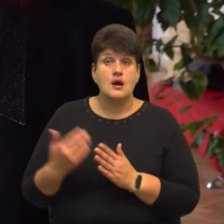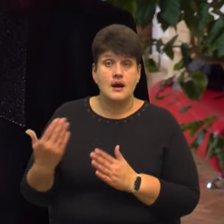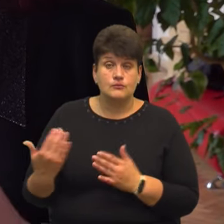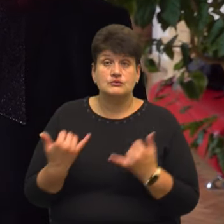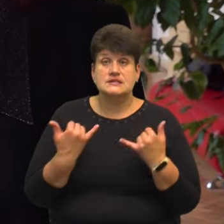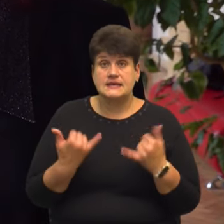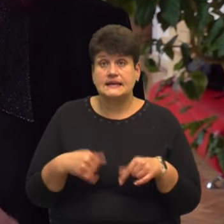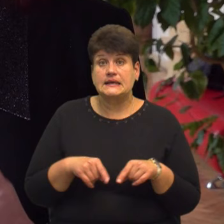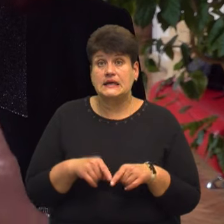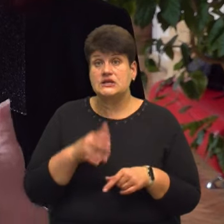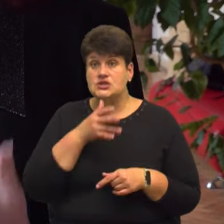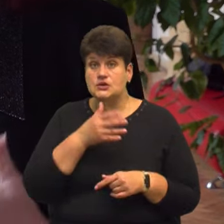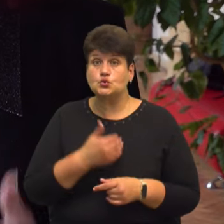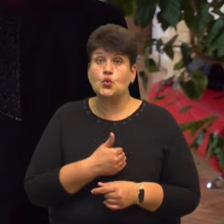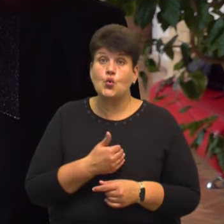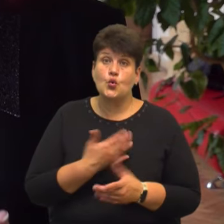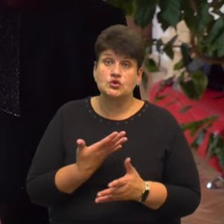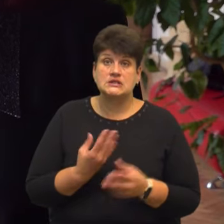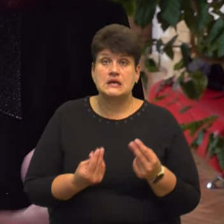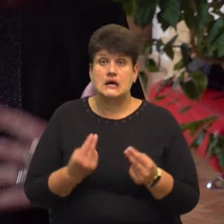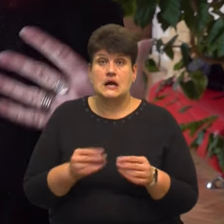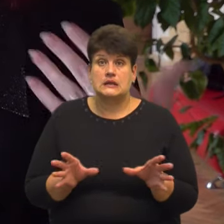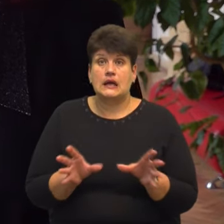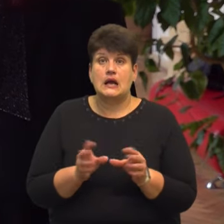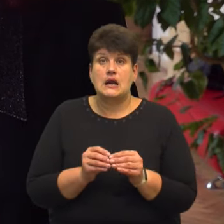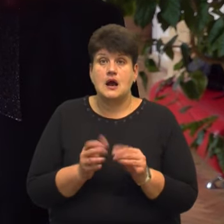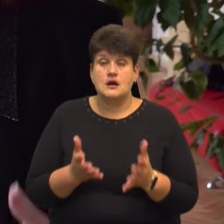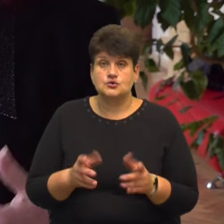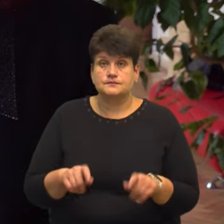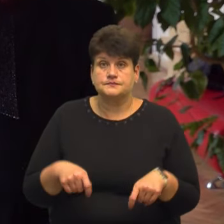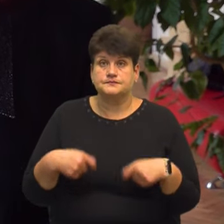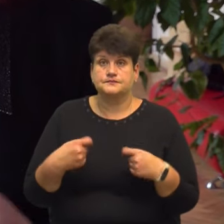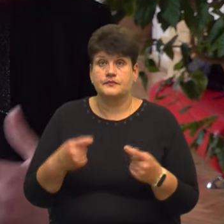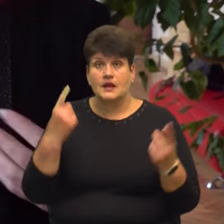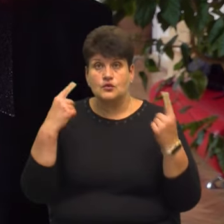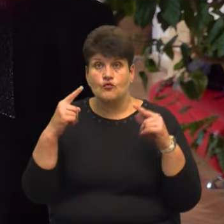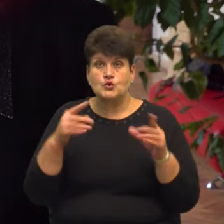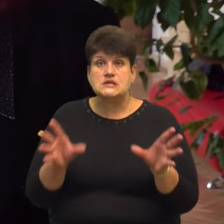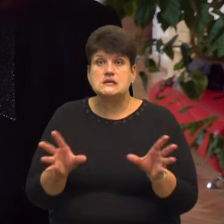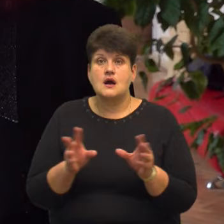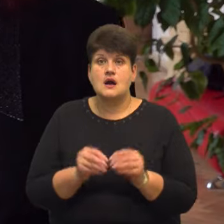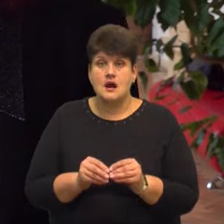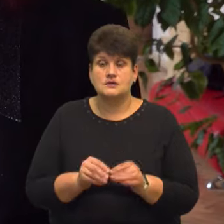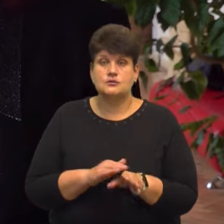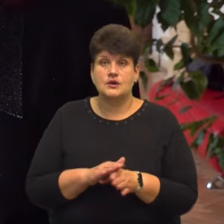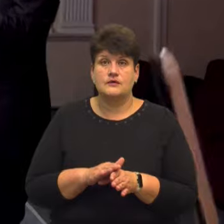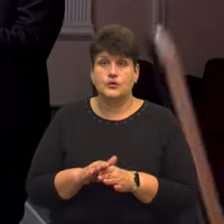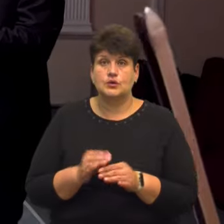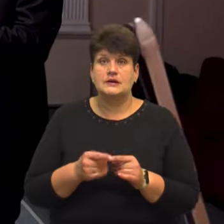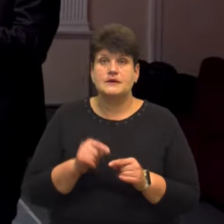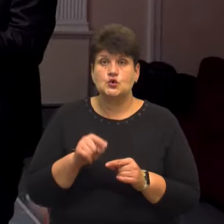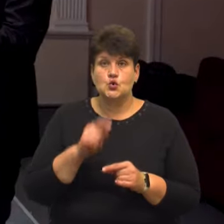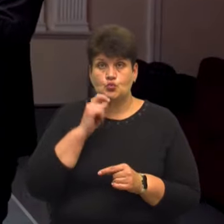якийсь такий час що хочеться грати разом хочеться нести творчість свою разум і виконувати при цьому українську